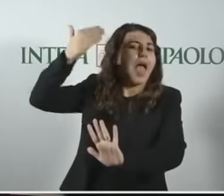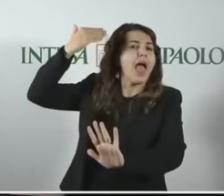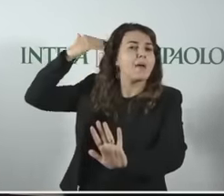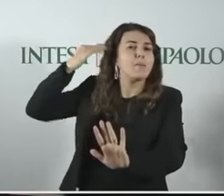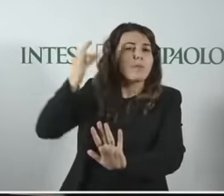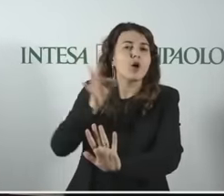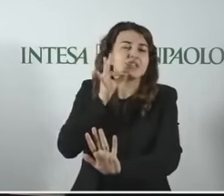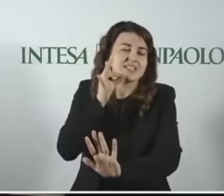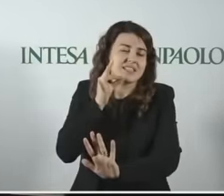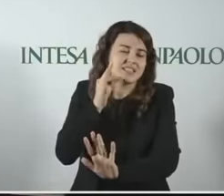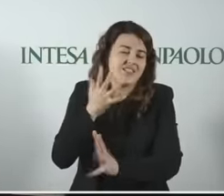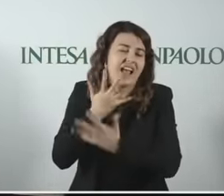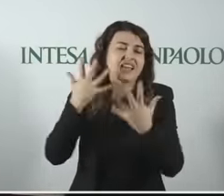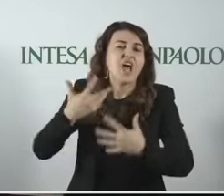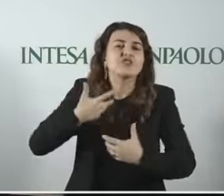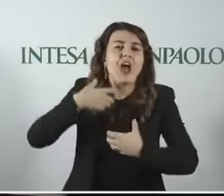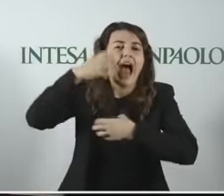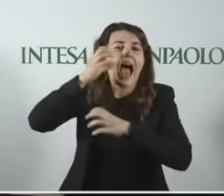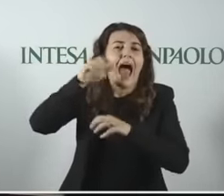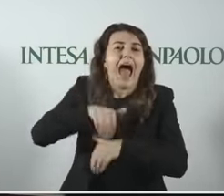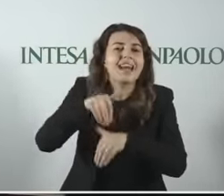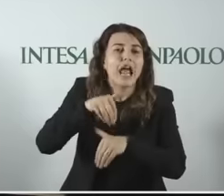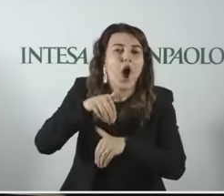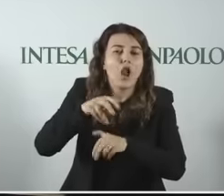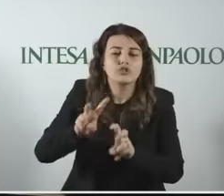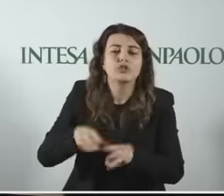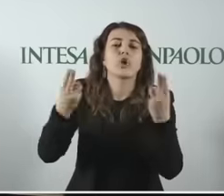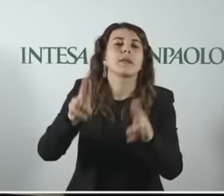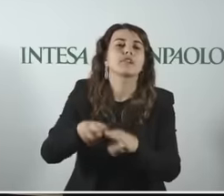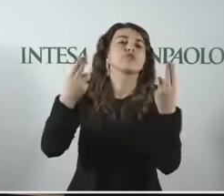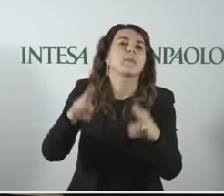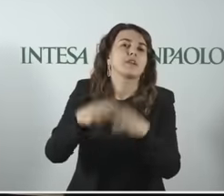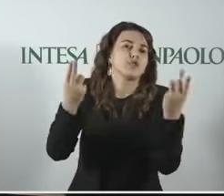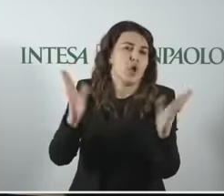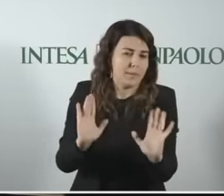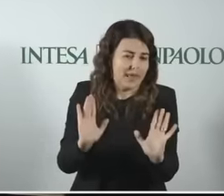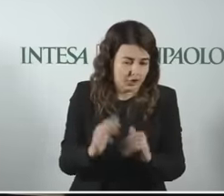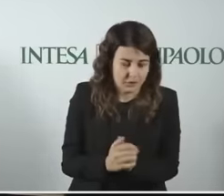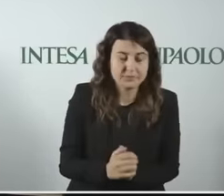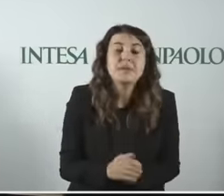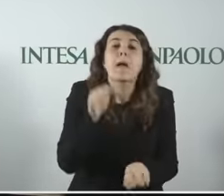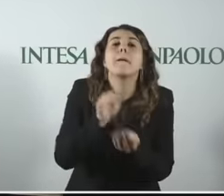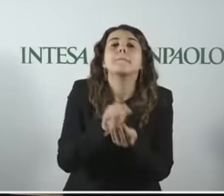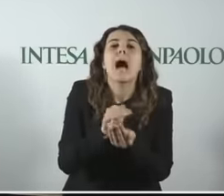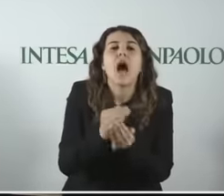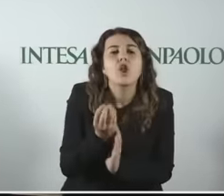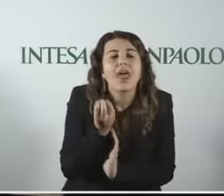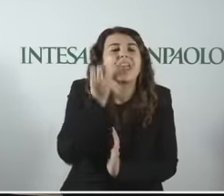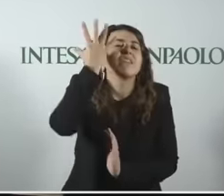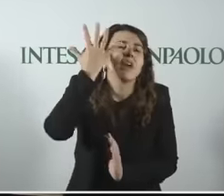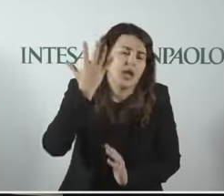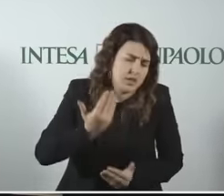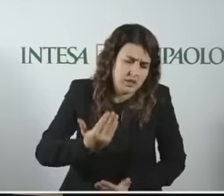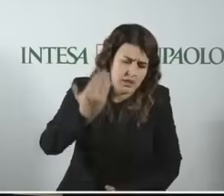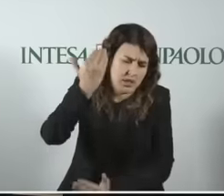sempre perché ci sono gli archeologi che hanno trovato qualcosa di nuovo il pane chiariamolo subito è stato inventato molte migliaia di anni